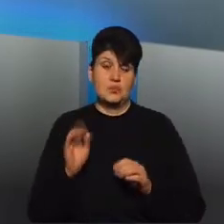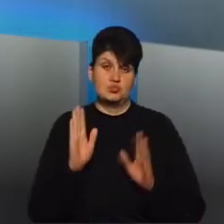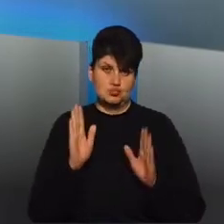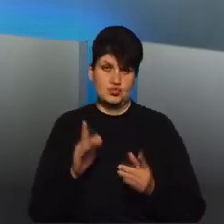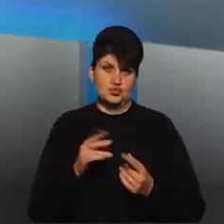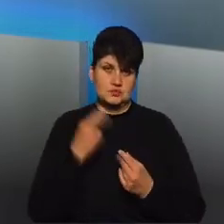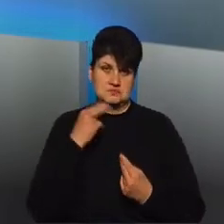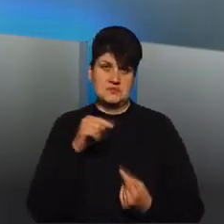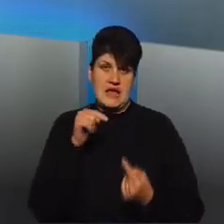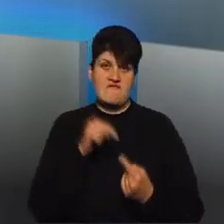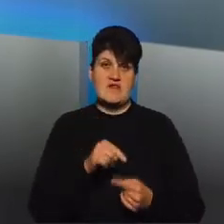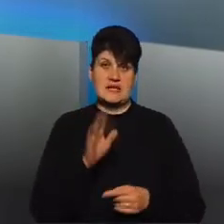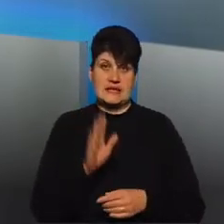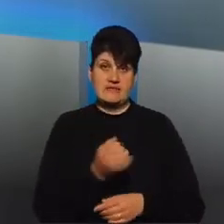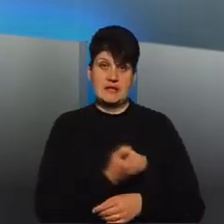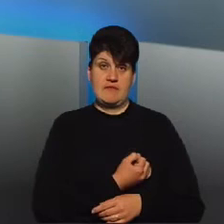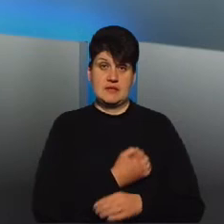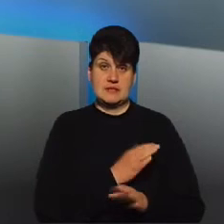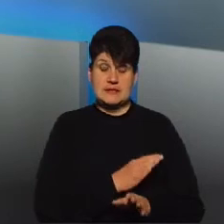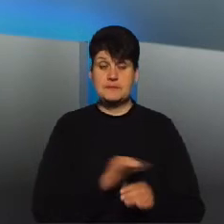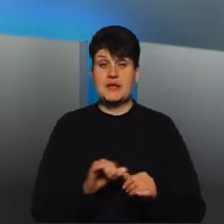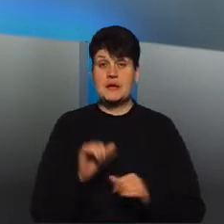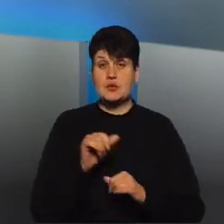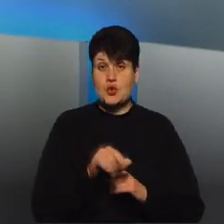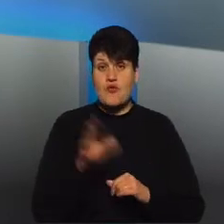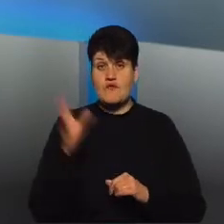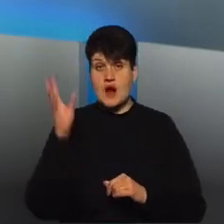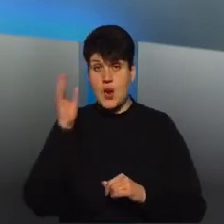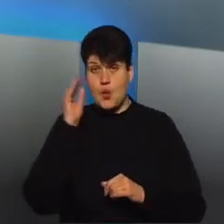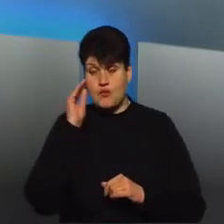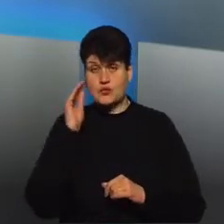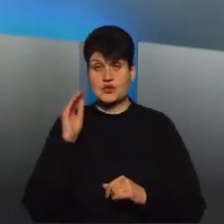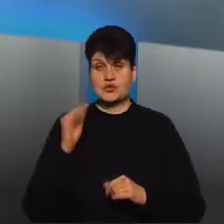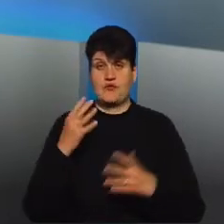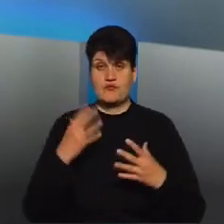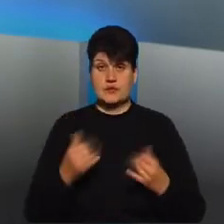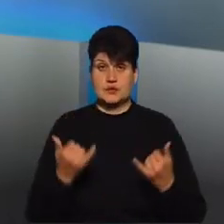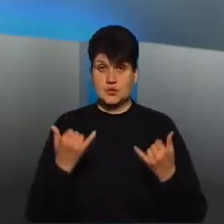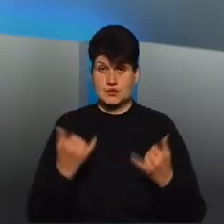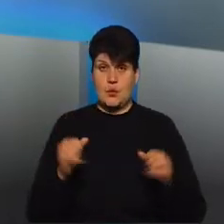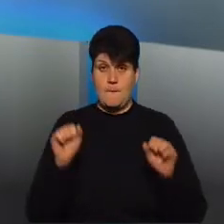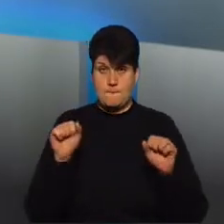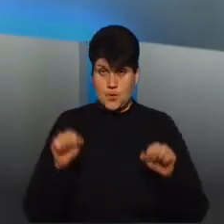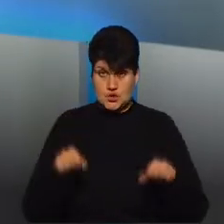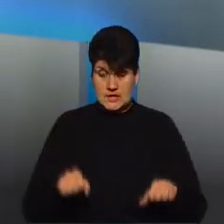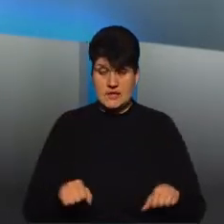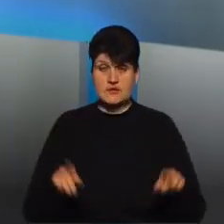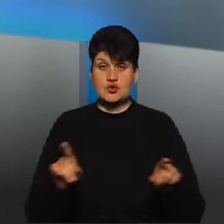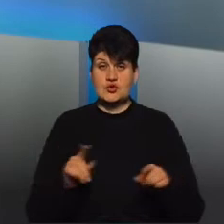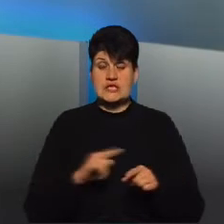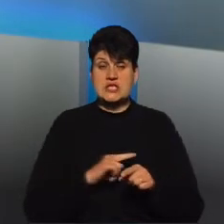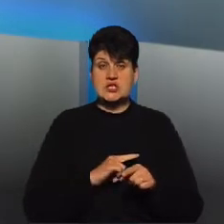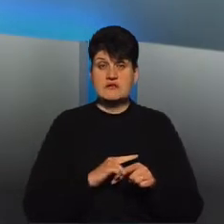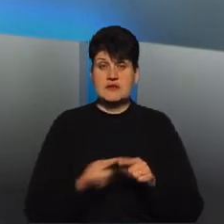ефективними. Окрім того, враховуючи нинішні можливості щодо швидкості